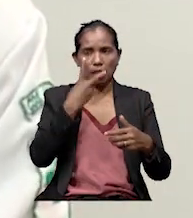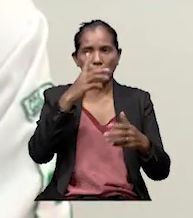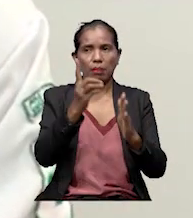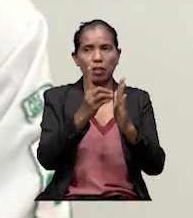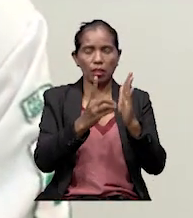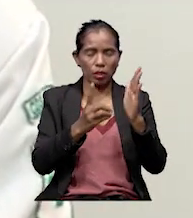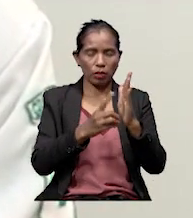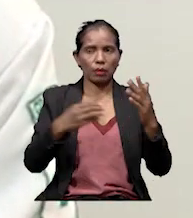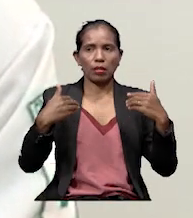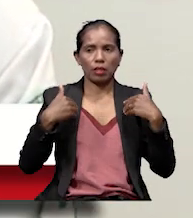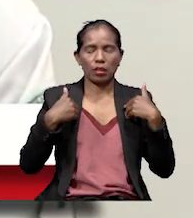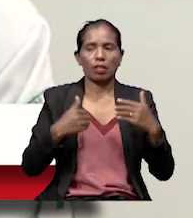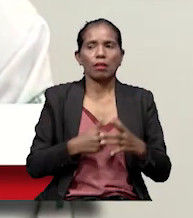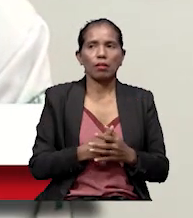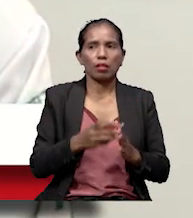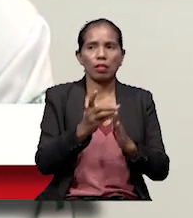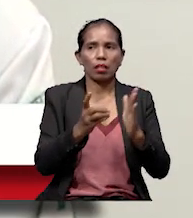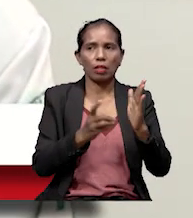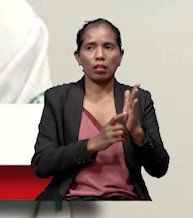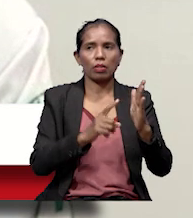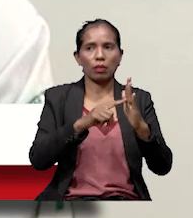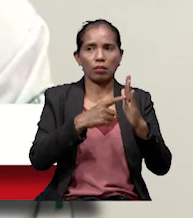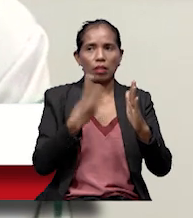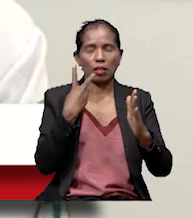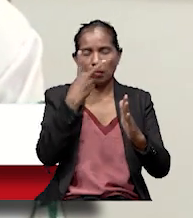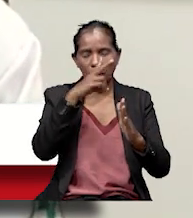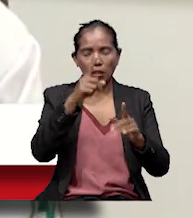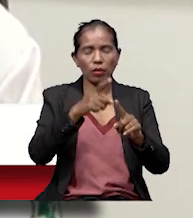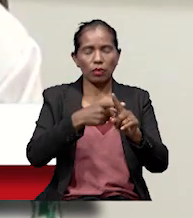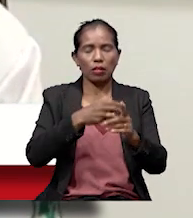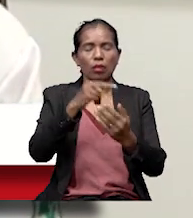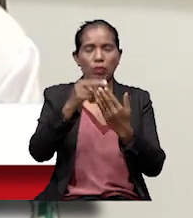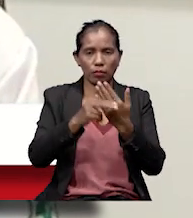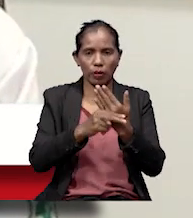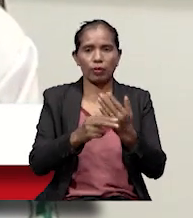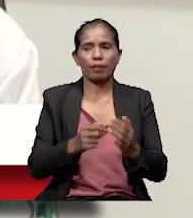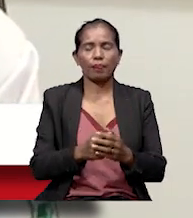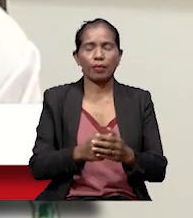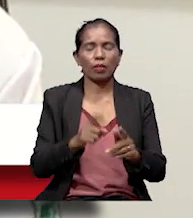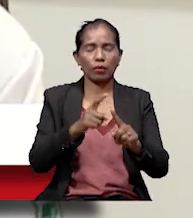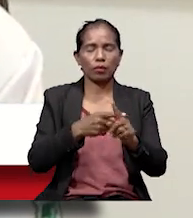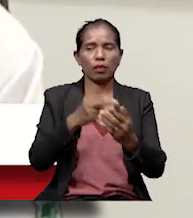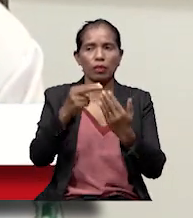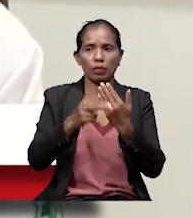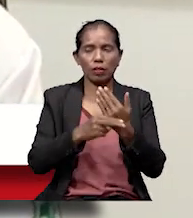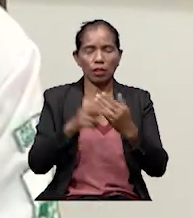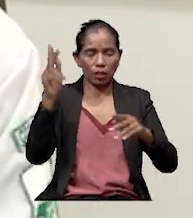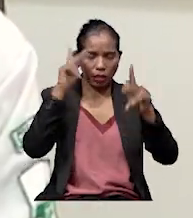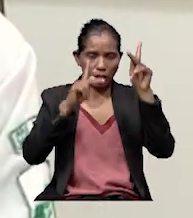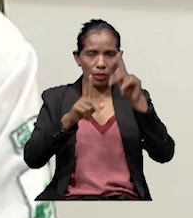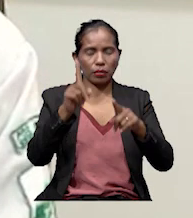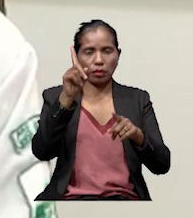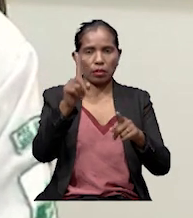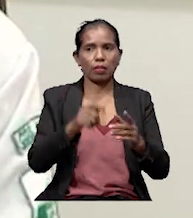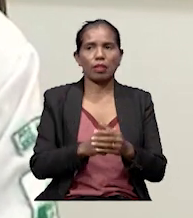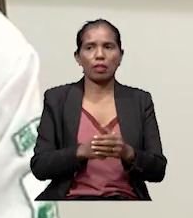bema kiha, dados hahus ya ami hare bahe novembro, hahus novembro maine. Iha novembro ita iha kazu ida,